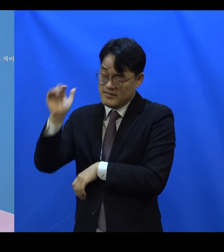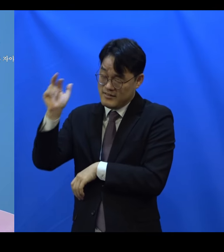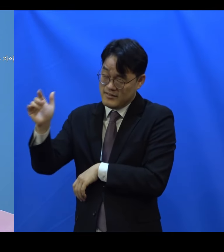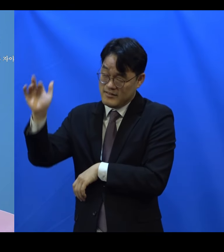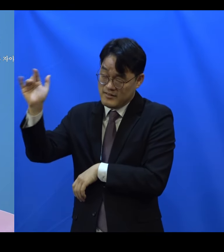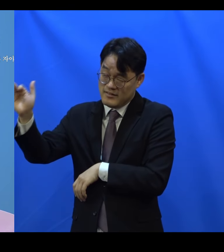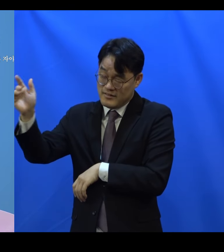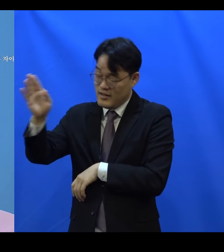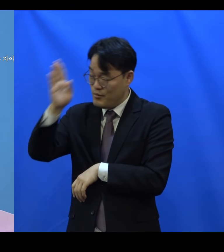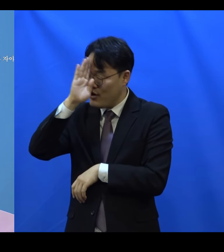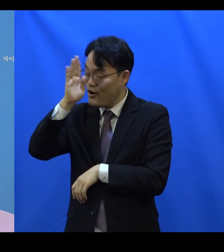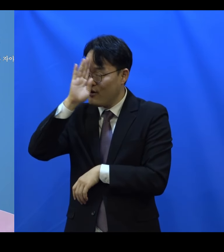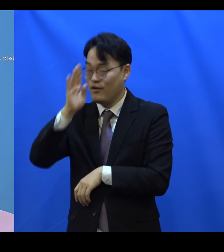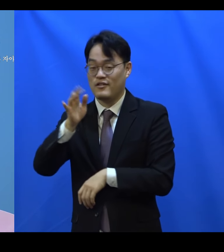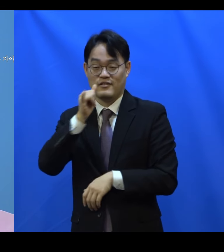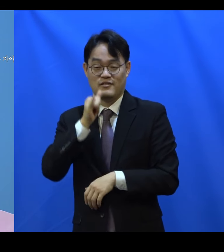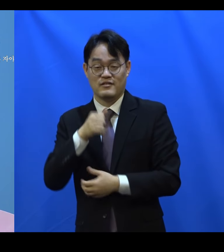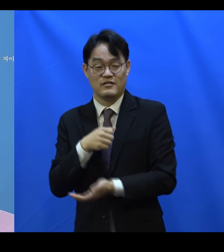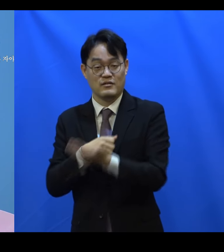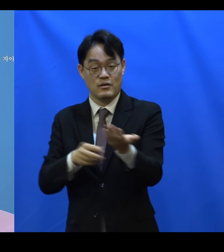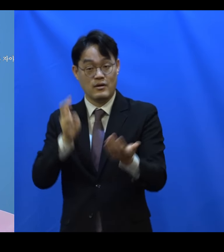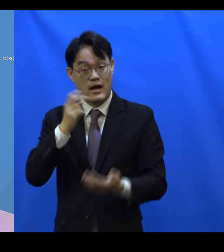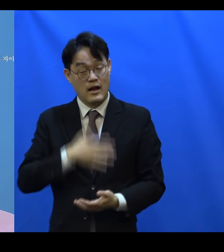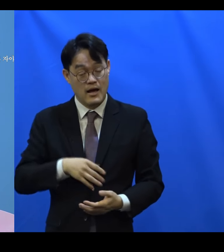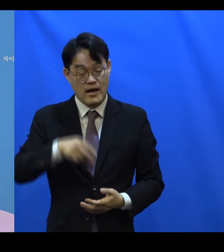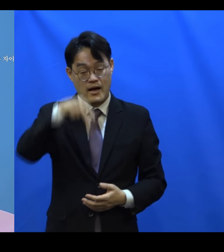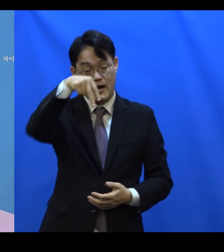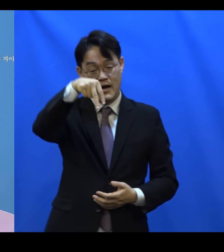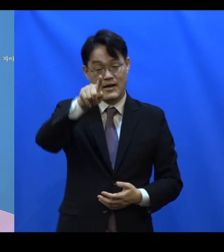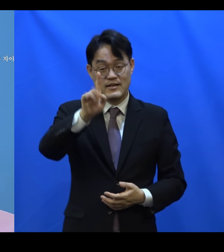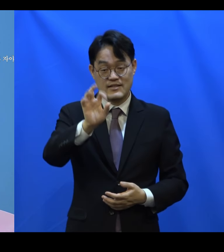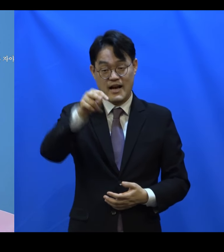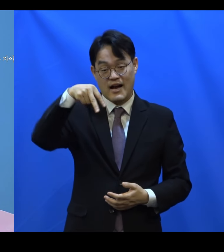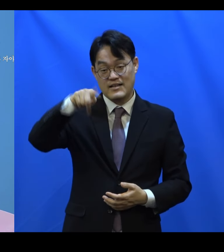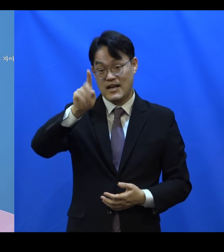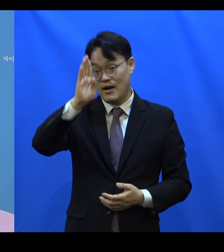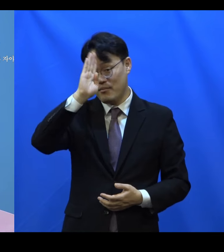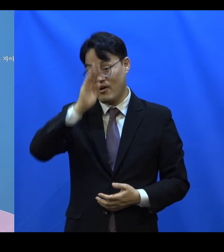여러분, 상사병이라는 거 아시죠? 경험해 보신 분 한 손 들어.